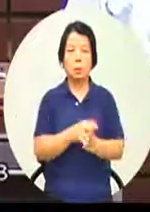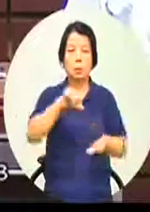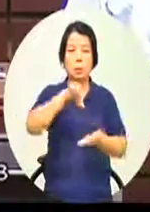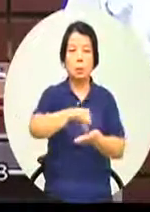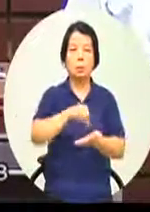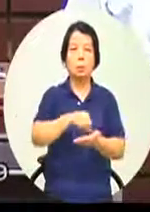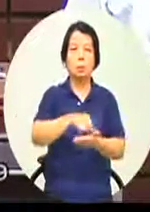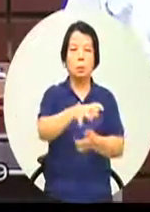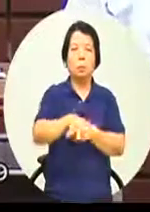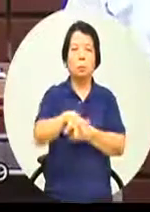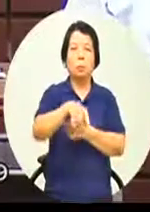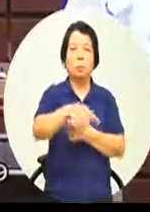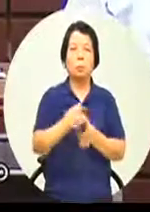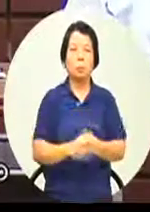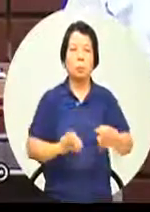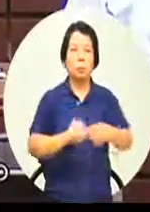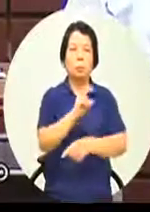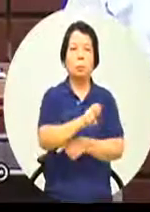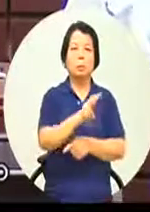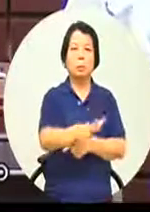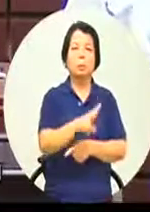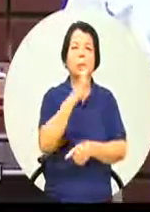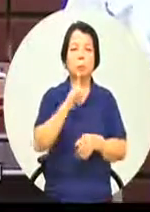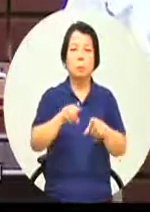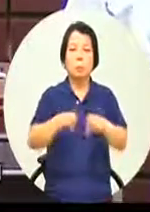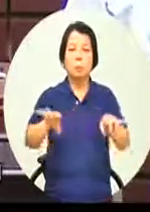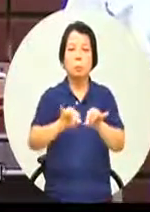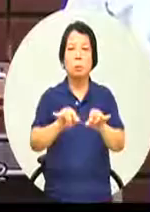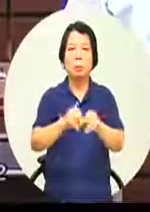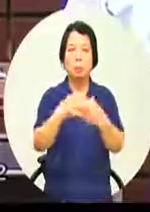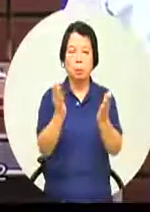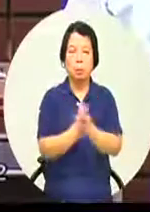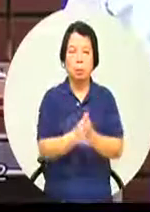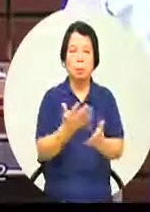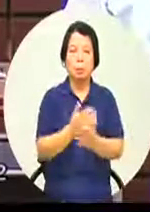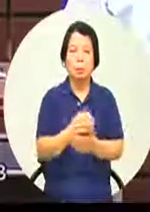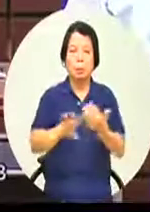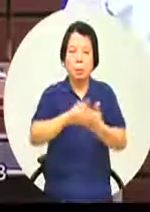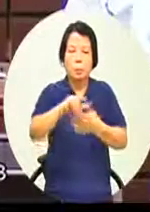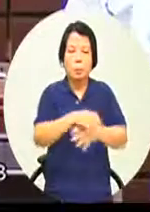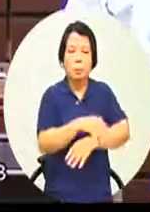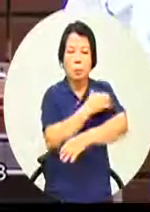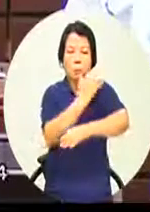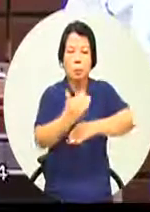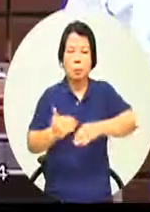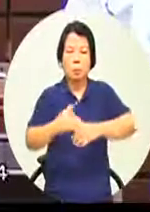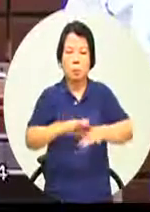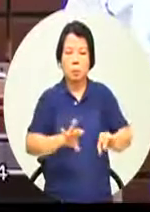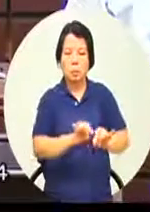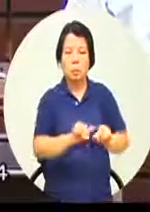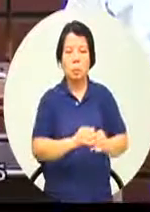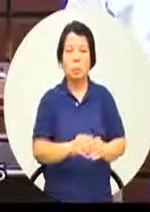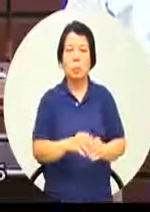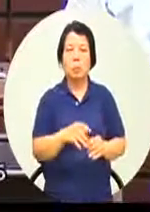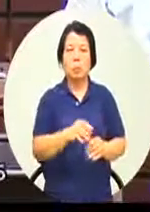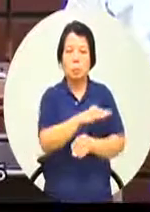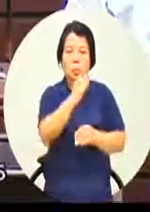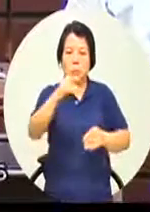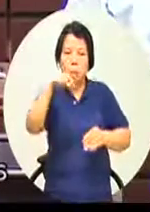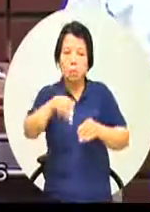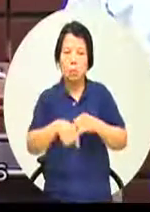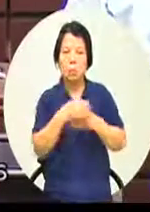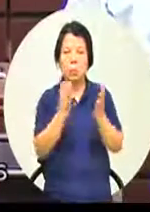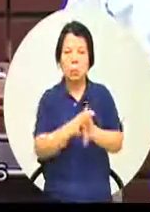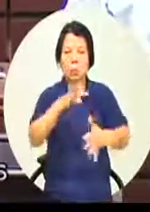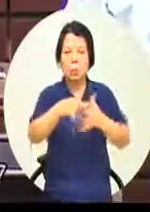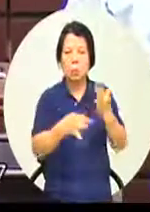面22%才是平地，其他都是丘陵跟高山地。 好，好， 所以说我们跟在这个条件不是